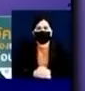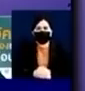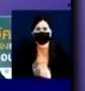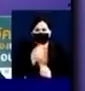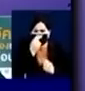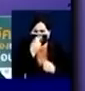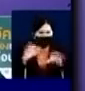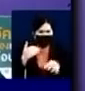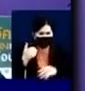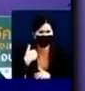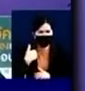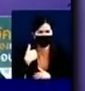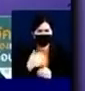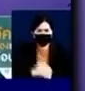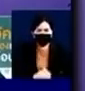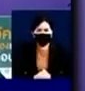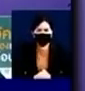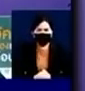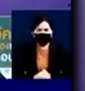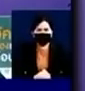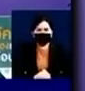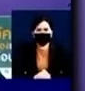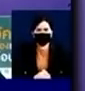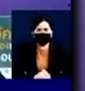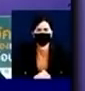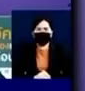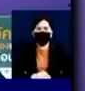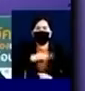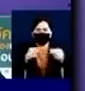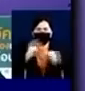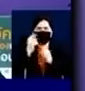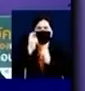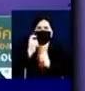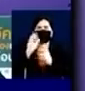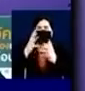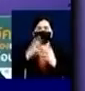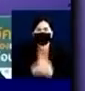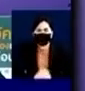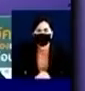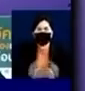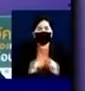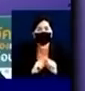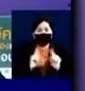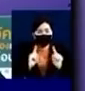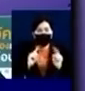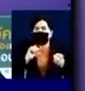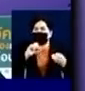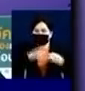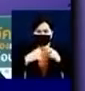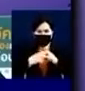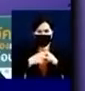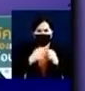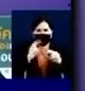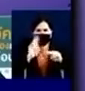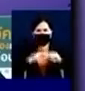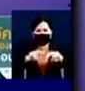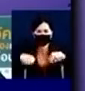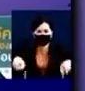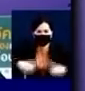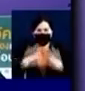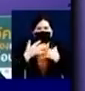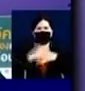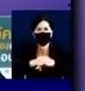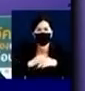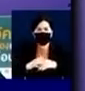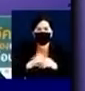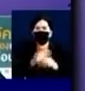กระตุ้นด้วยแอสตราเซเนกาไฟเซอร์หรือโมเดอร์นาหลังจากฉีดเข็ม2ไปแล้ว3เดือนคือถ้